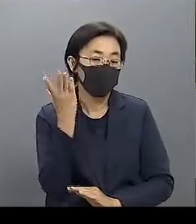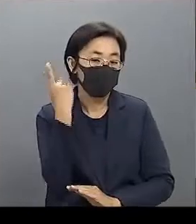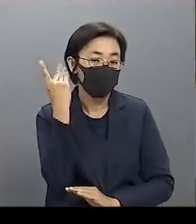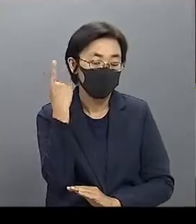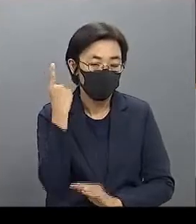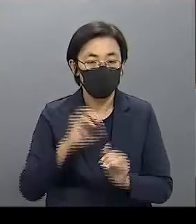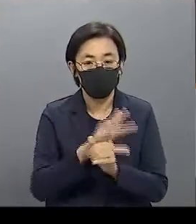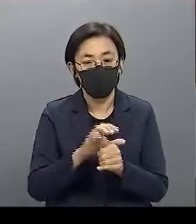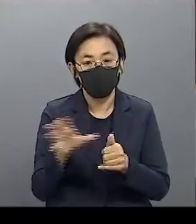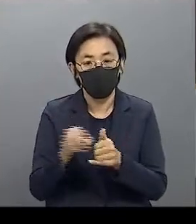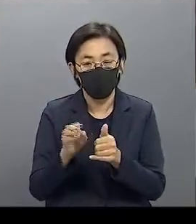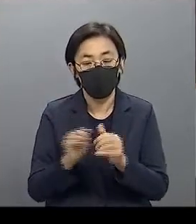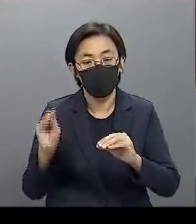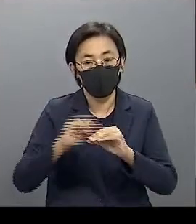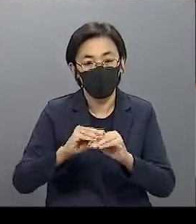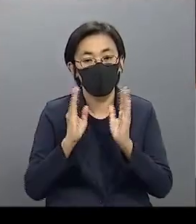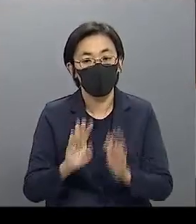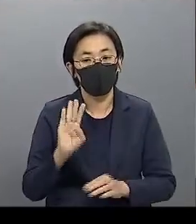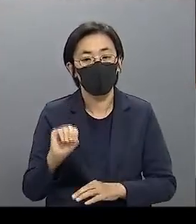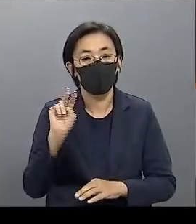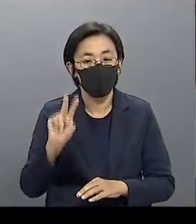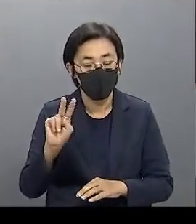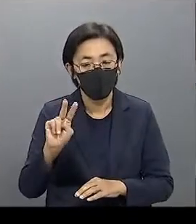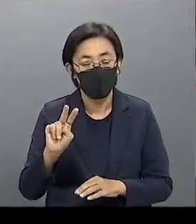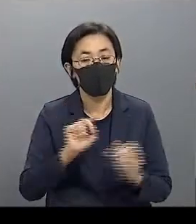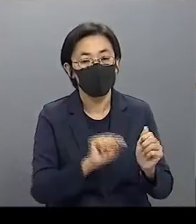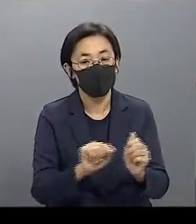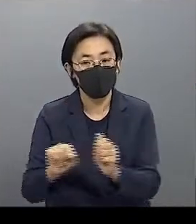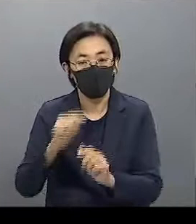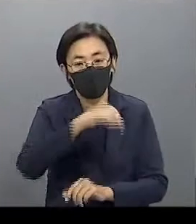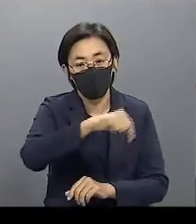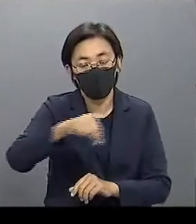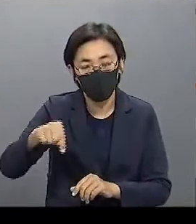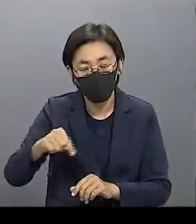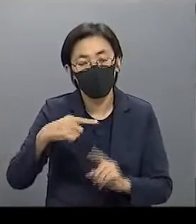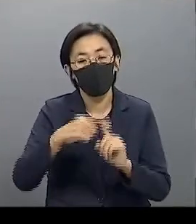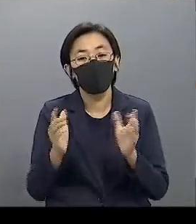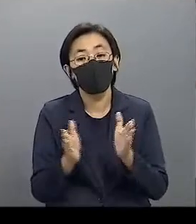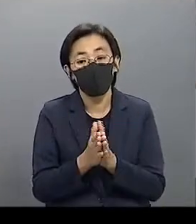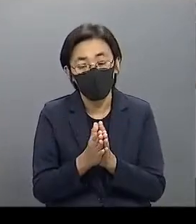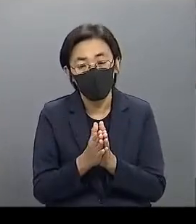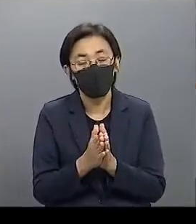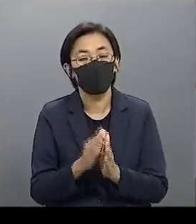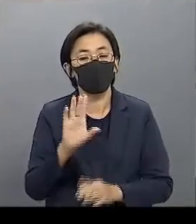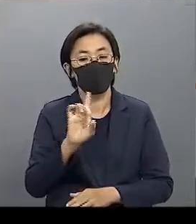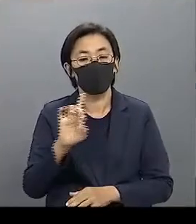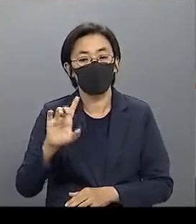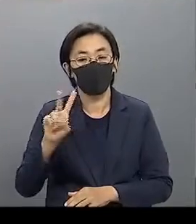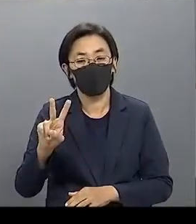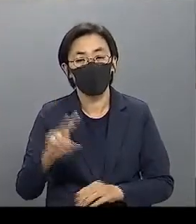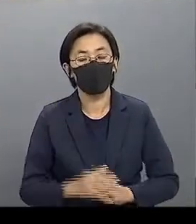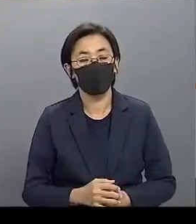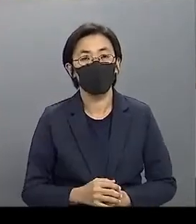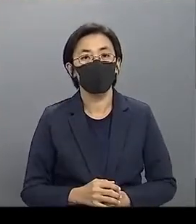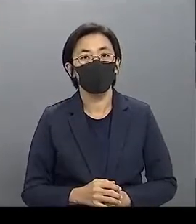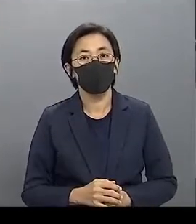พิ่มขึ้น42คนกระจายในหลายอำเภอยอดติดเชื้อสะสมรวม802คน